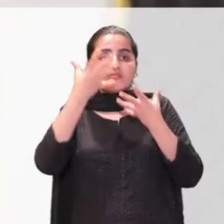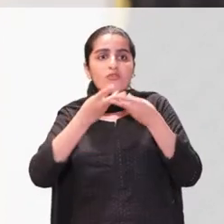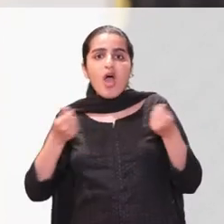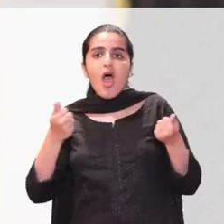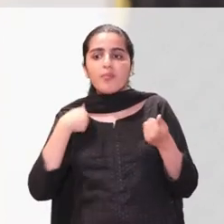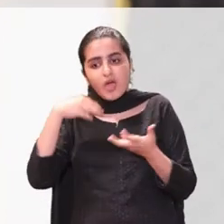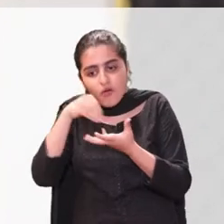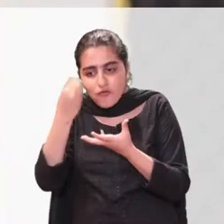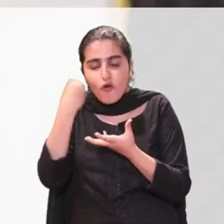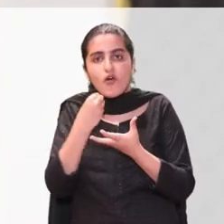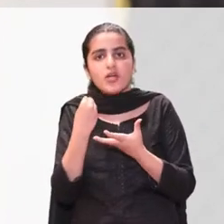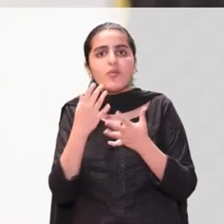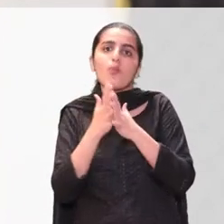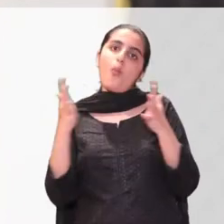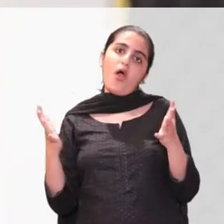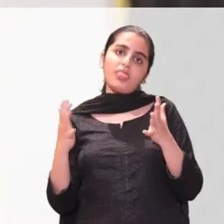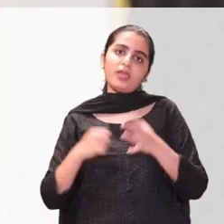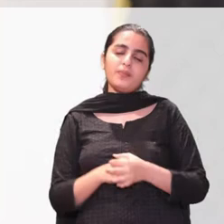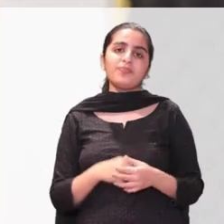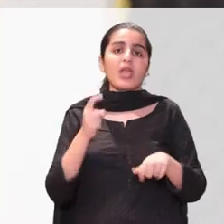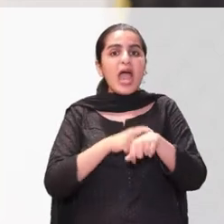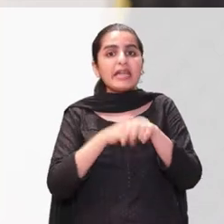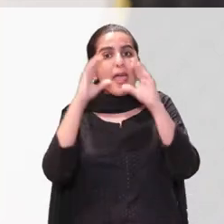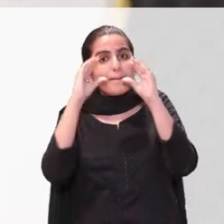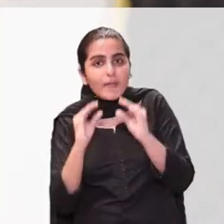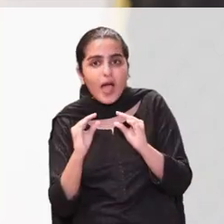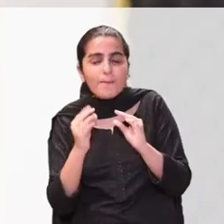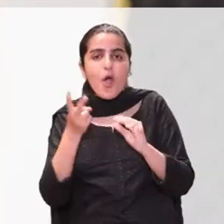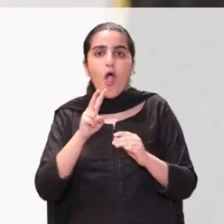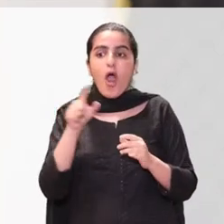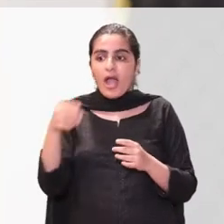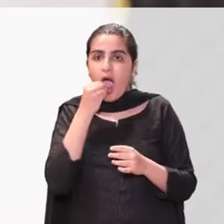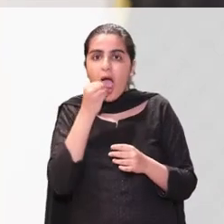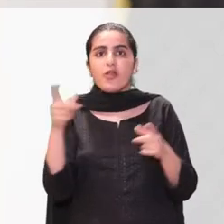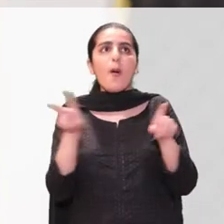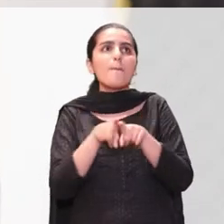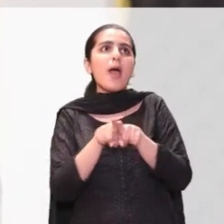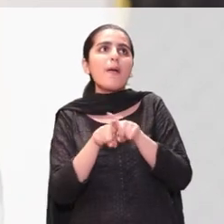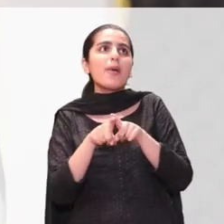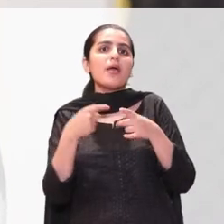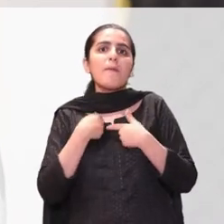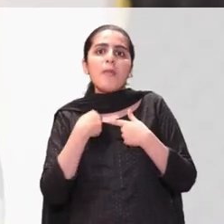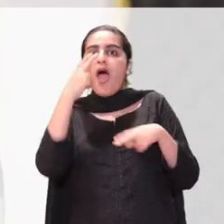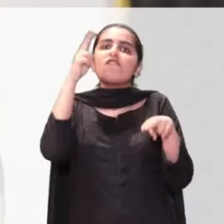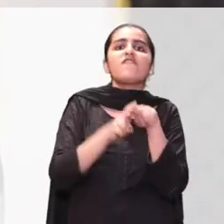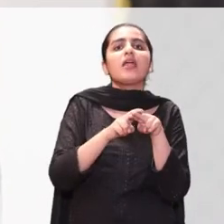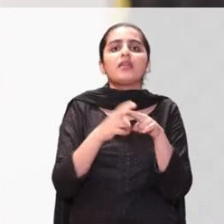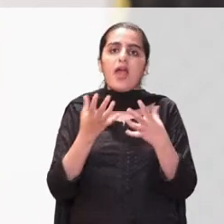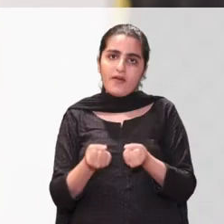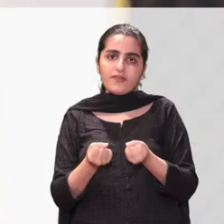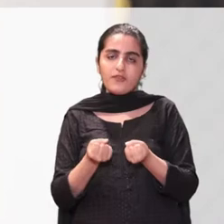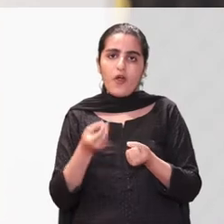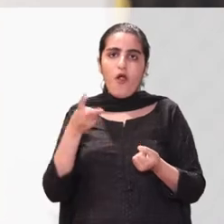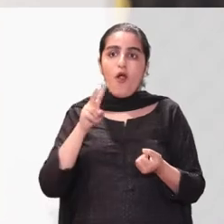तो इसको इजी टू दैट वास माय सेल्स टाइम कम टाइम लगता है और मैंने फूड अपना इंटरटेनमेंट बना लिया एक्चुअली